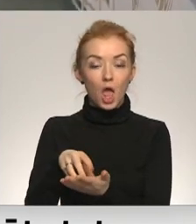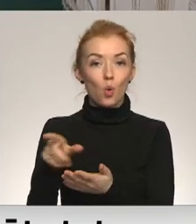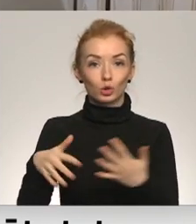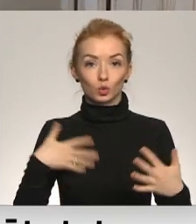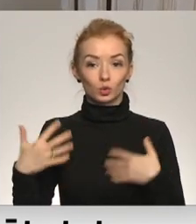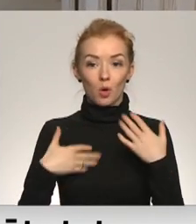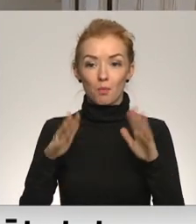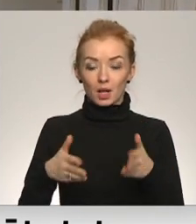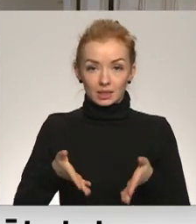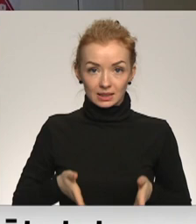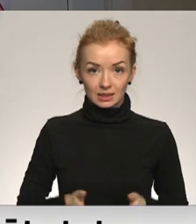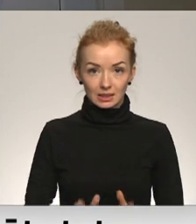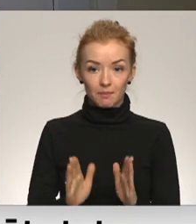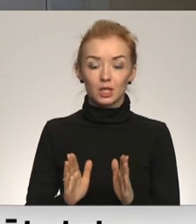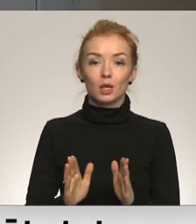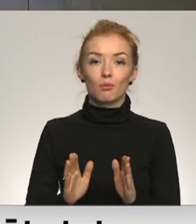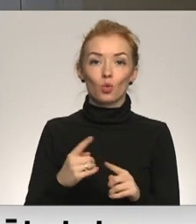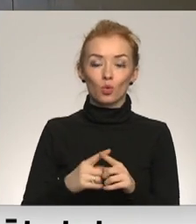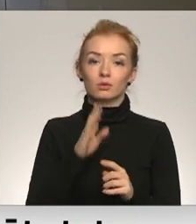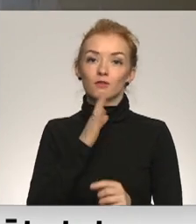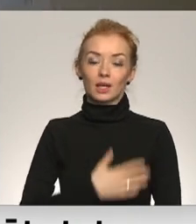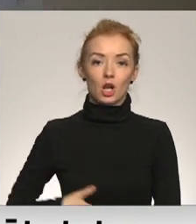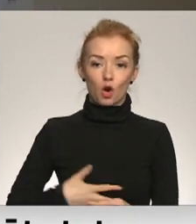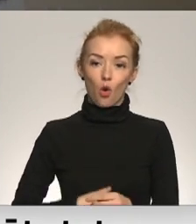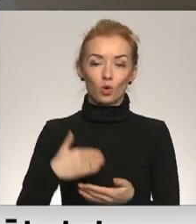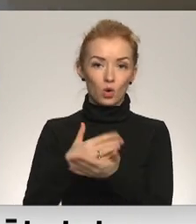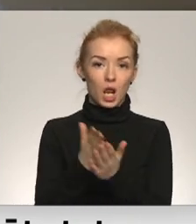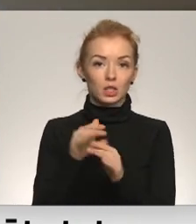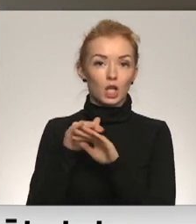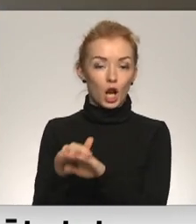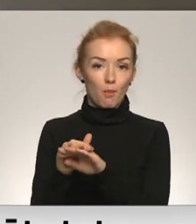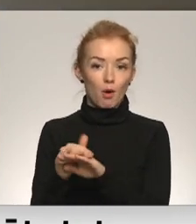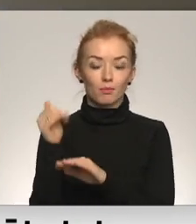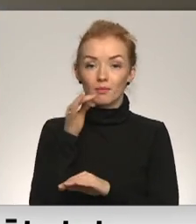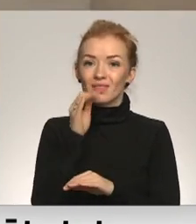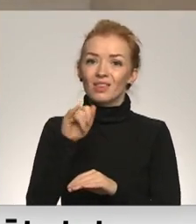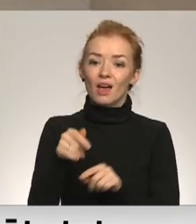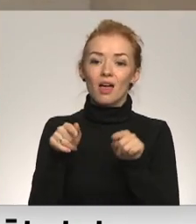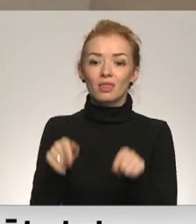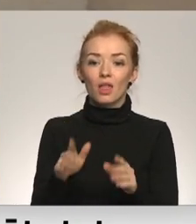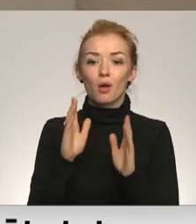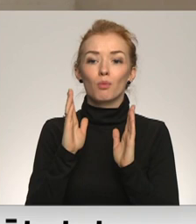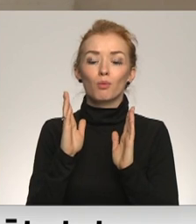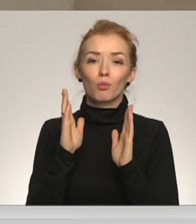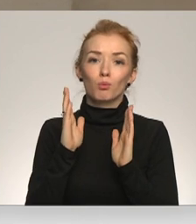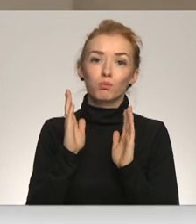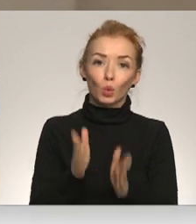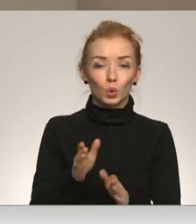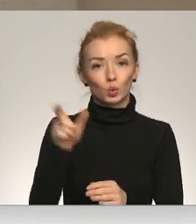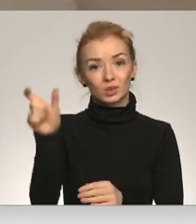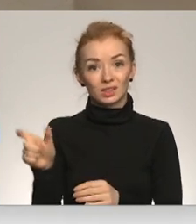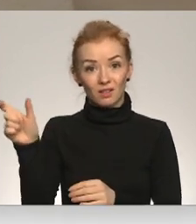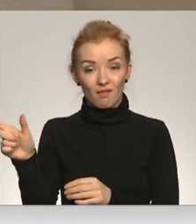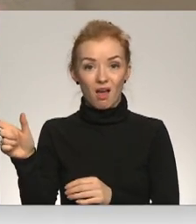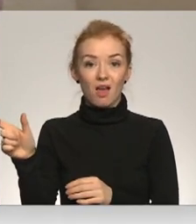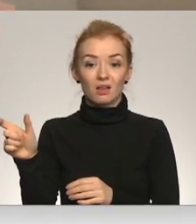par dzemdību ģinekoloģijas nodaļas saglabāšanu. Ja šeit būtu kadri, var